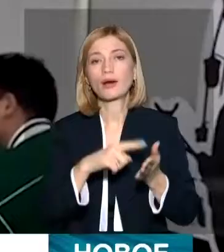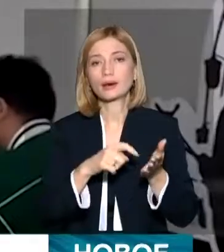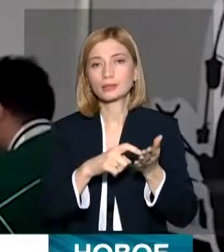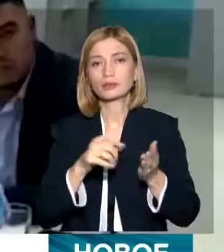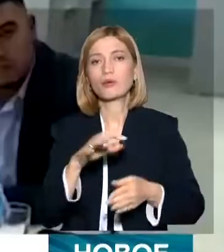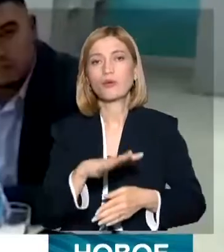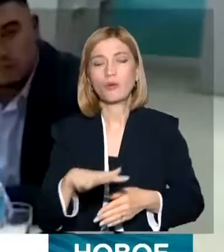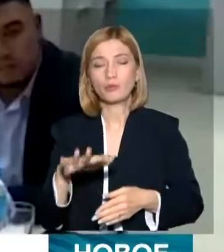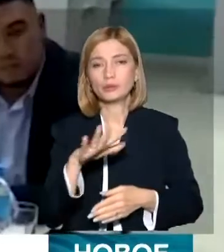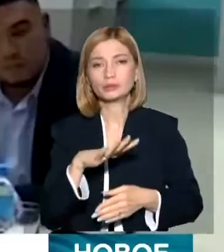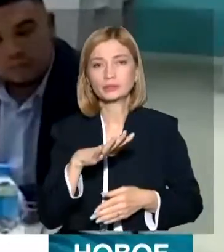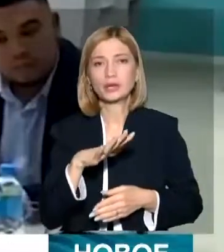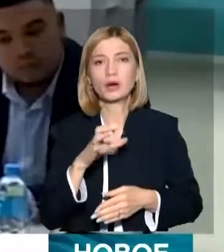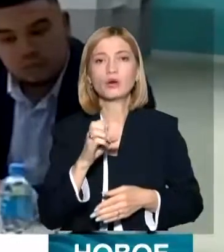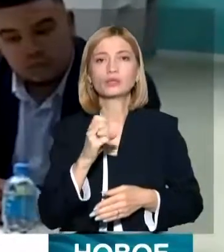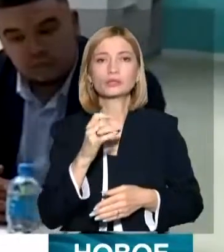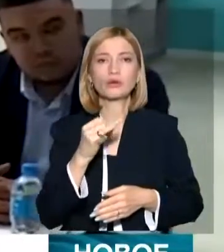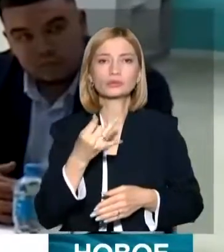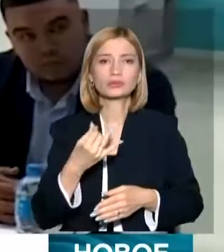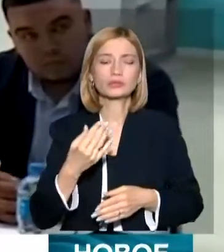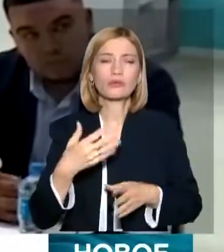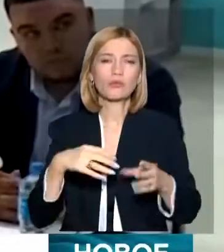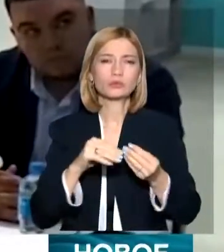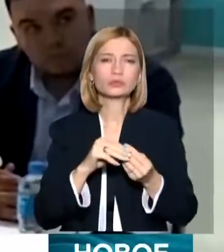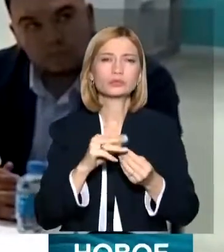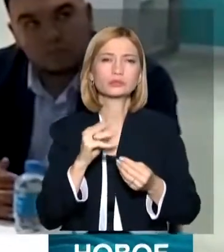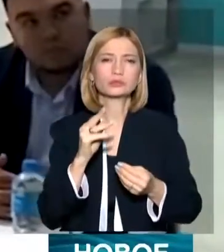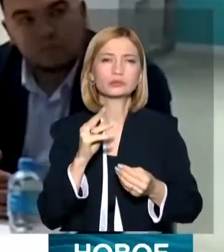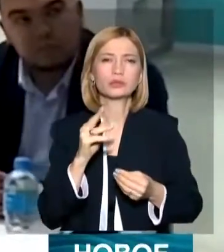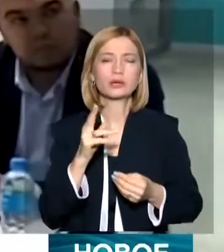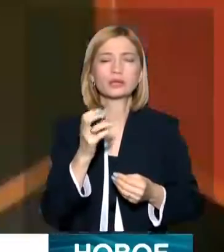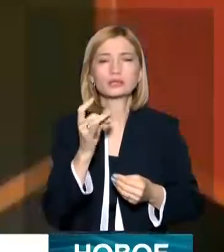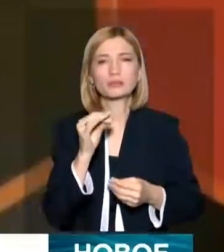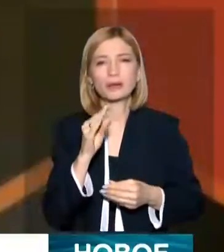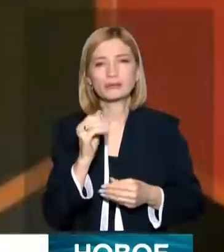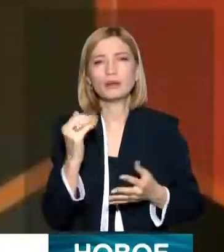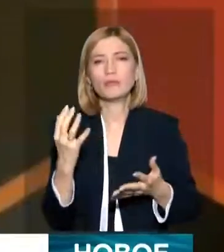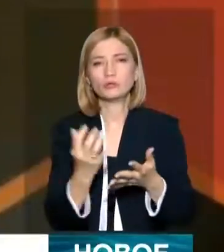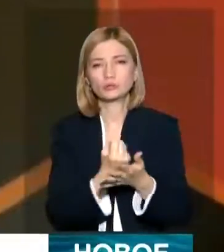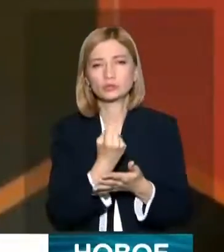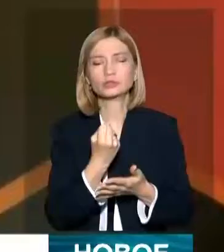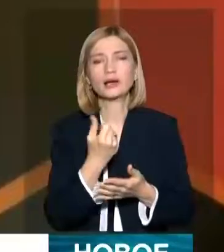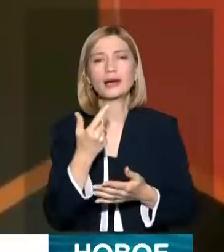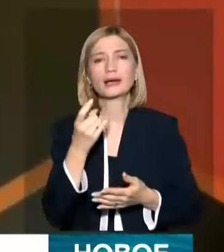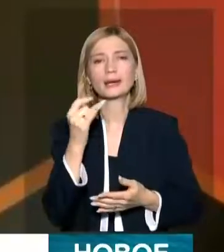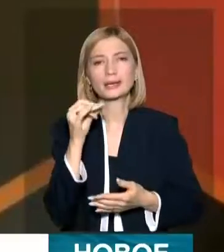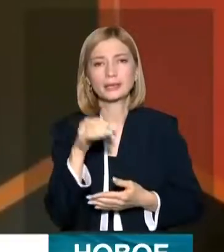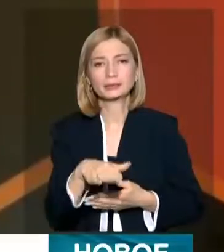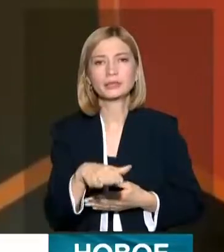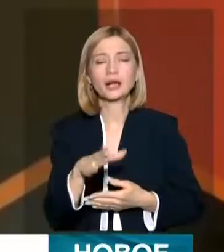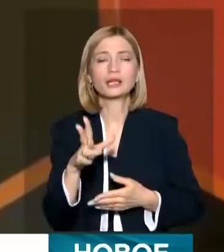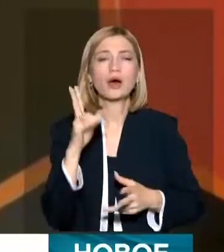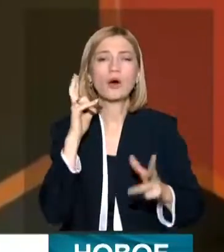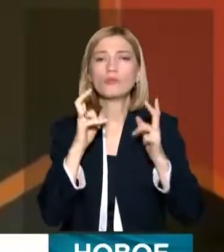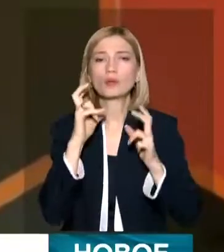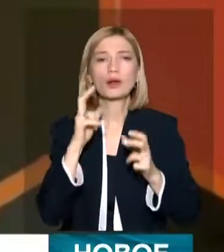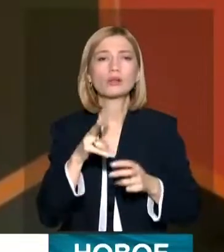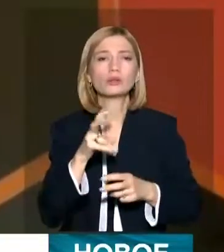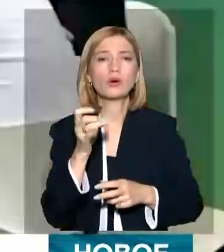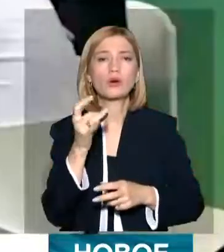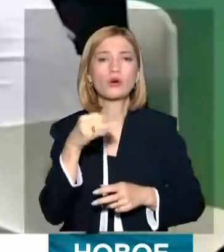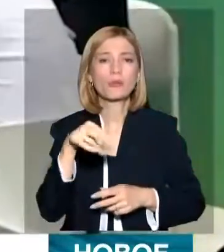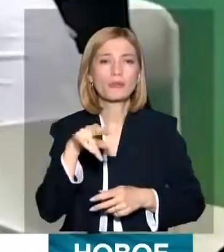Карагандинской и Улутауской областях. Жанила Калышбаева в числе счастливчиков, получивших грант. По образованию девушка логопед